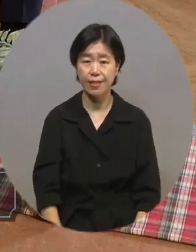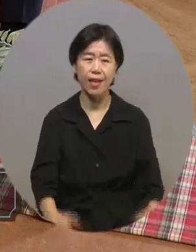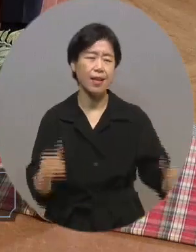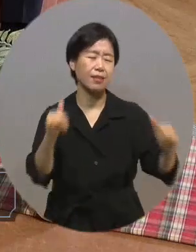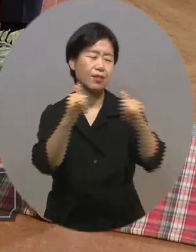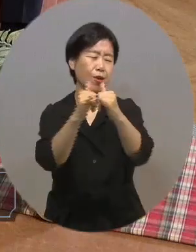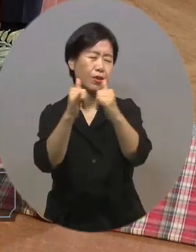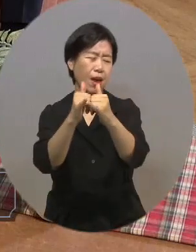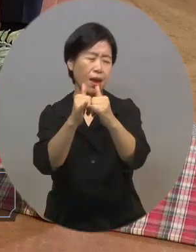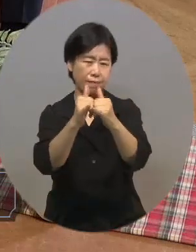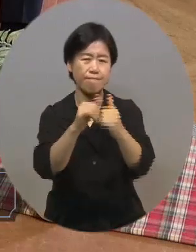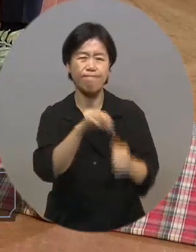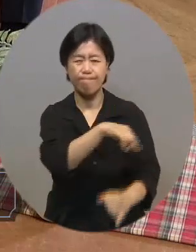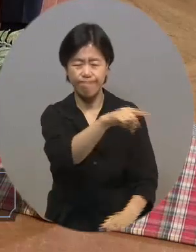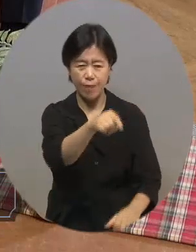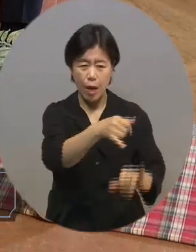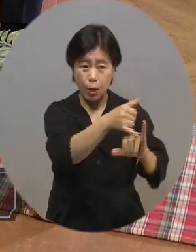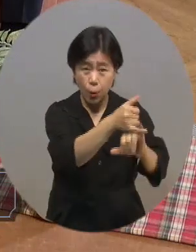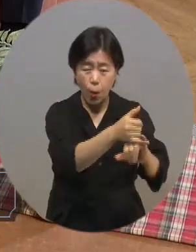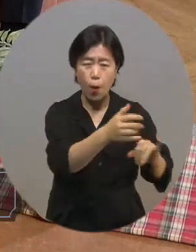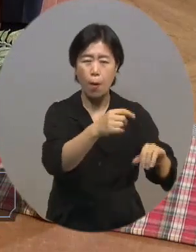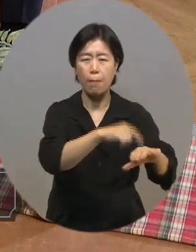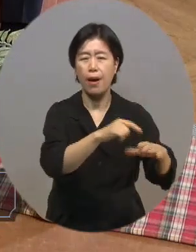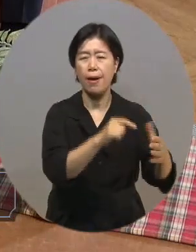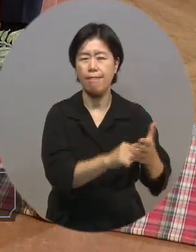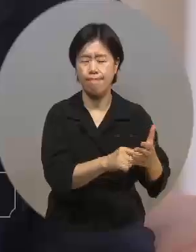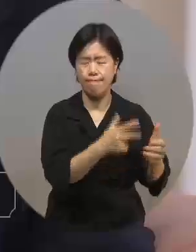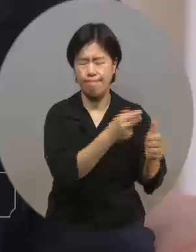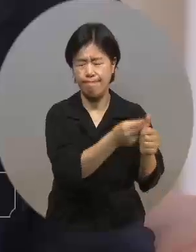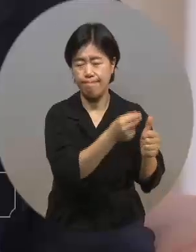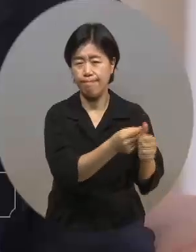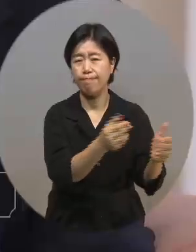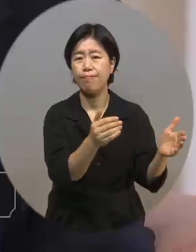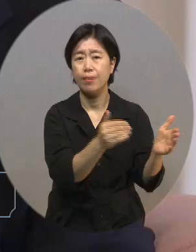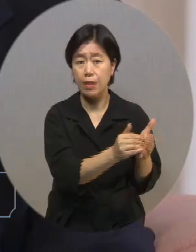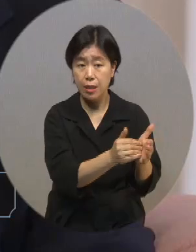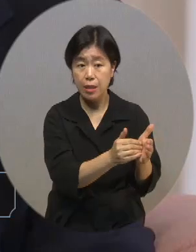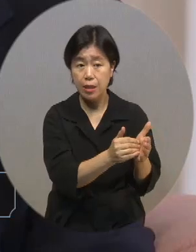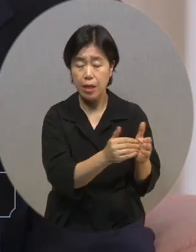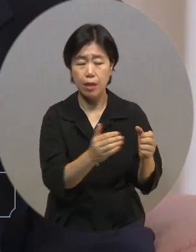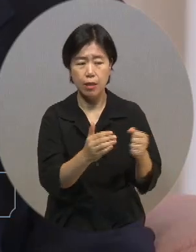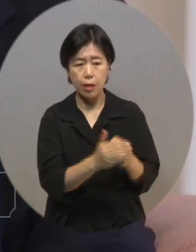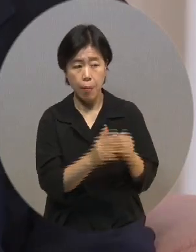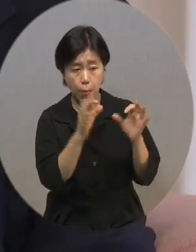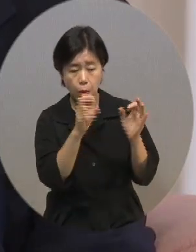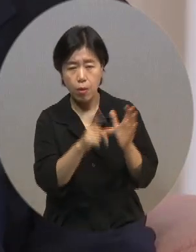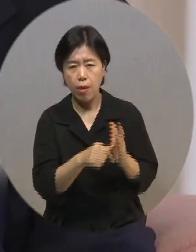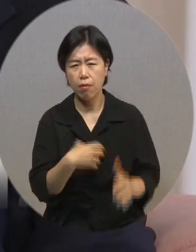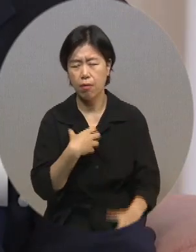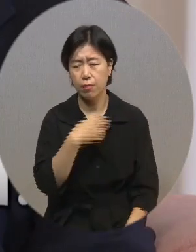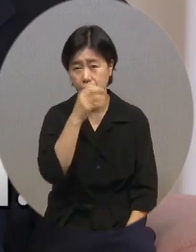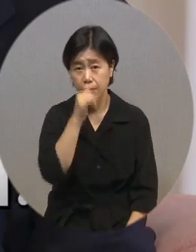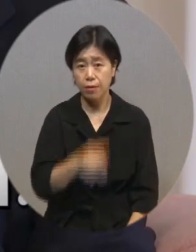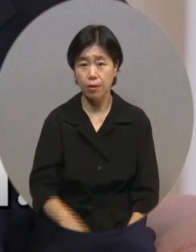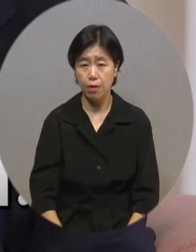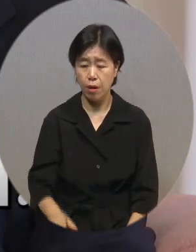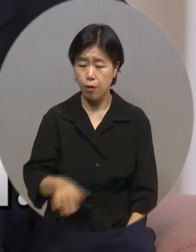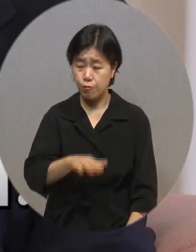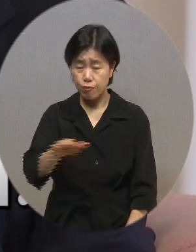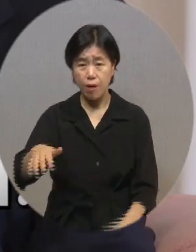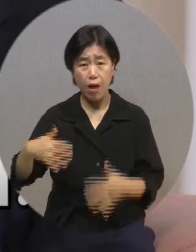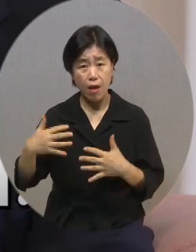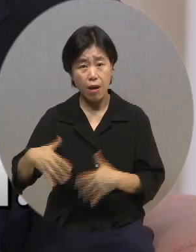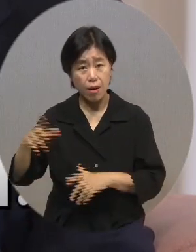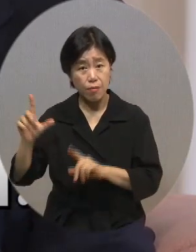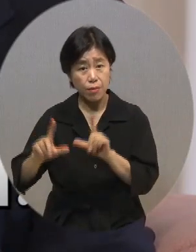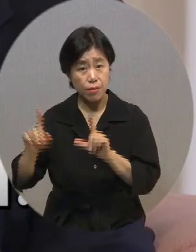전쟁을 할 수 있는 그런 마인드를 갖고 있다는 게 가장 이제 우리로서는 애로사항이고 우리의 취약점 중에 하나는